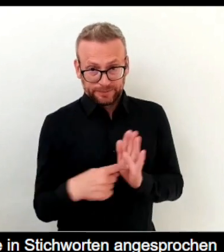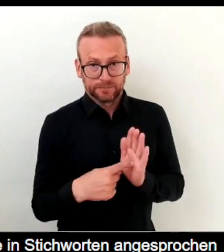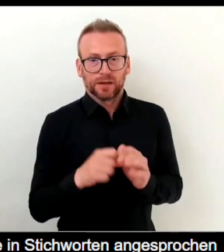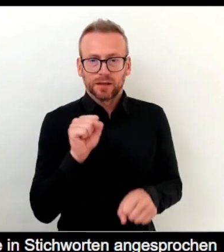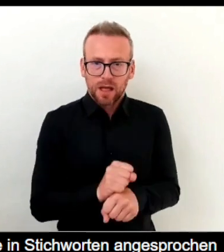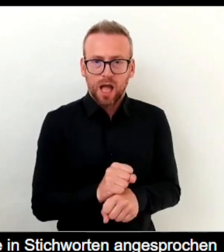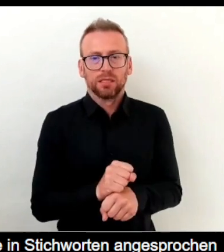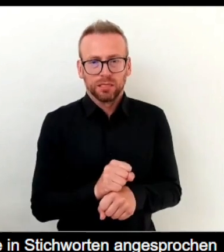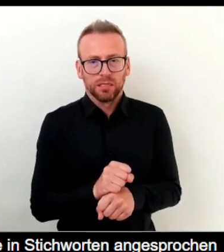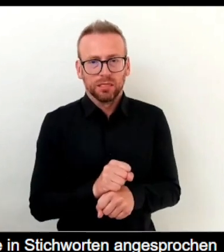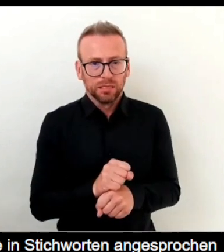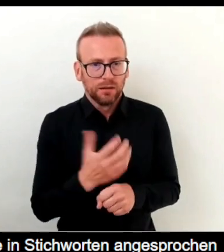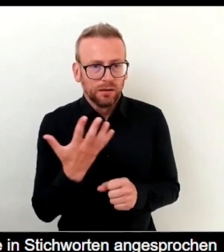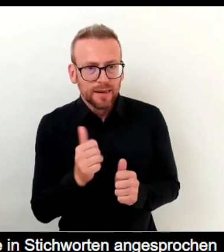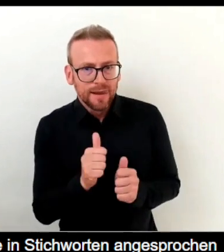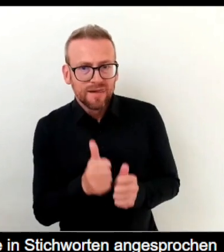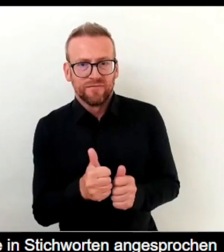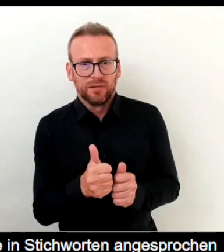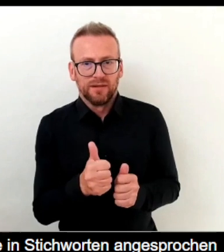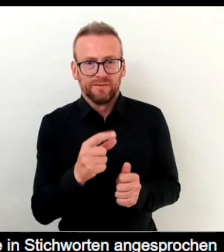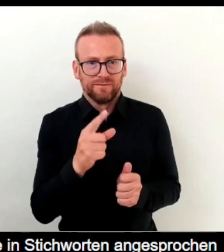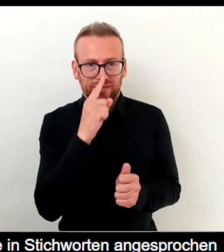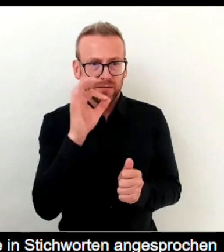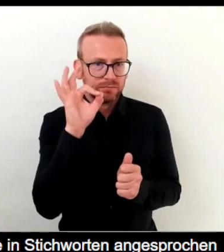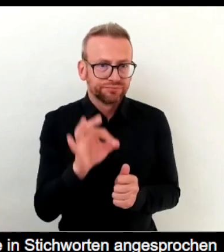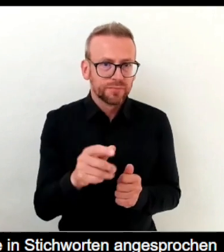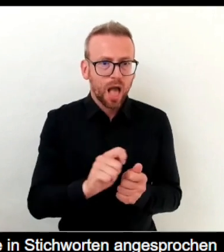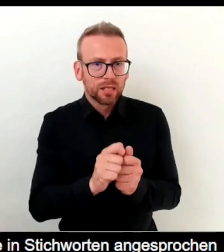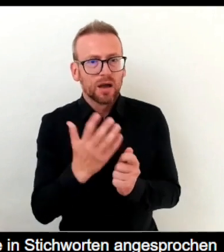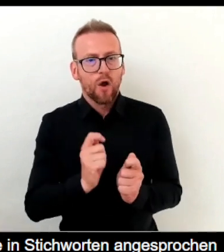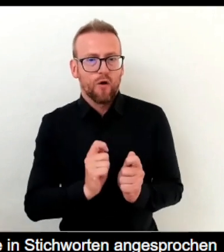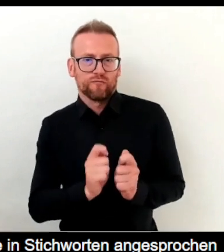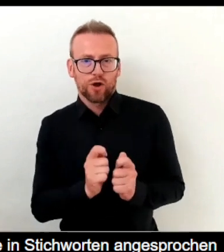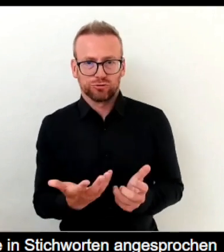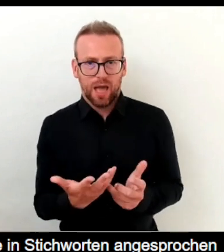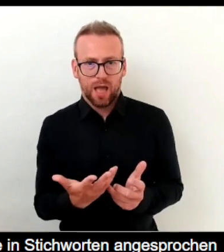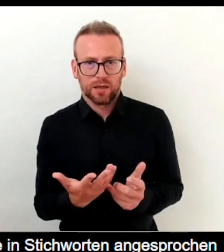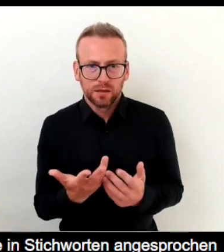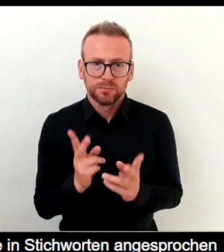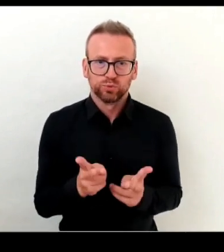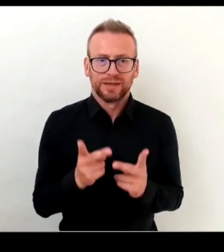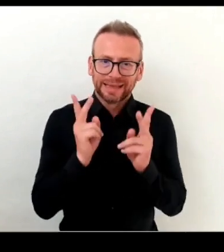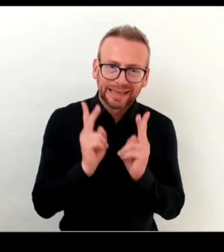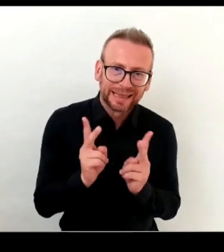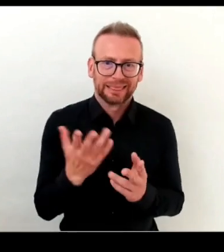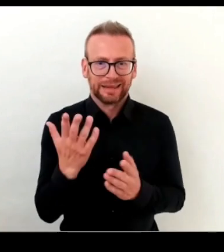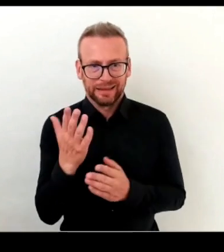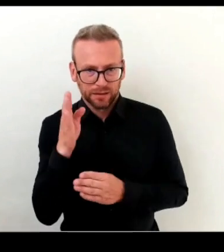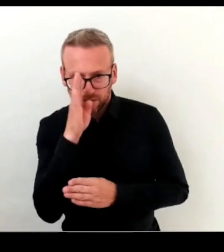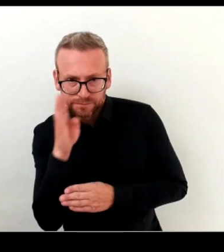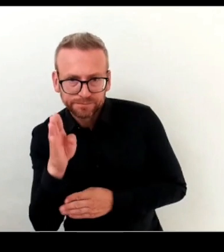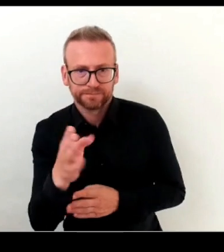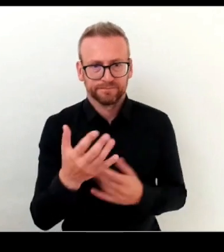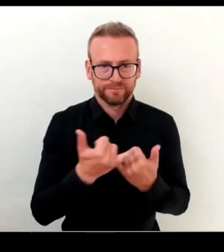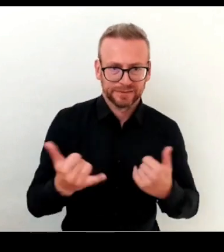Bayerische Staatsregierung mit uns in engem Kontakt ist. Und das ist sie auch. Also wenn ich mir anschaue, wie rege der